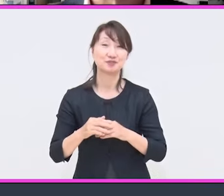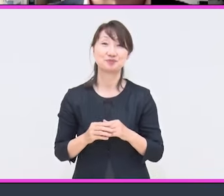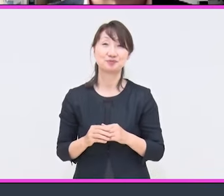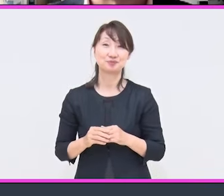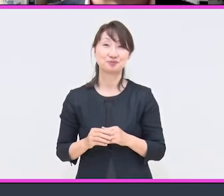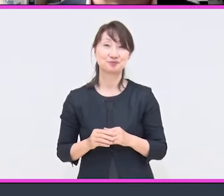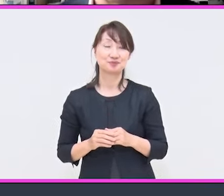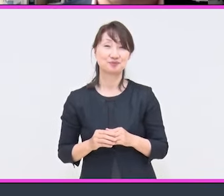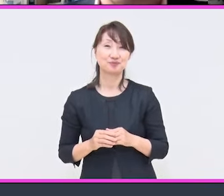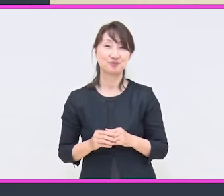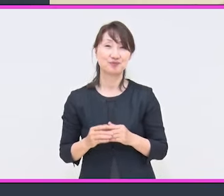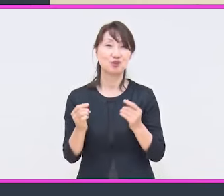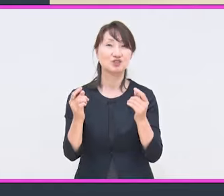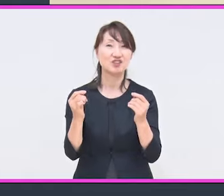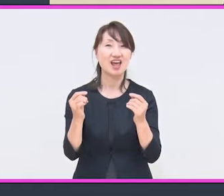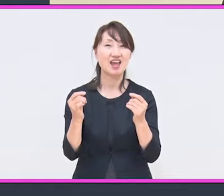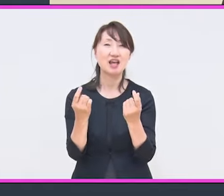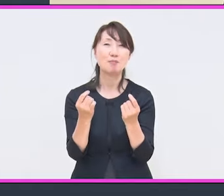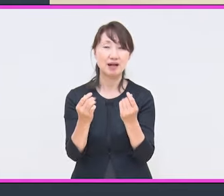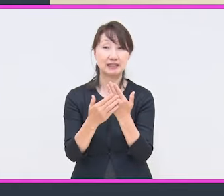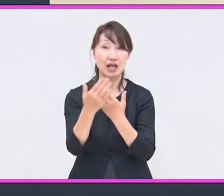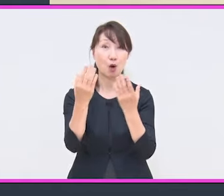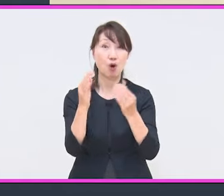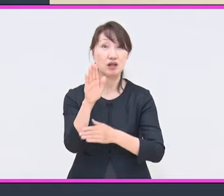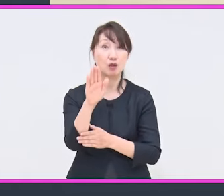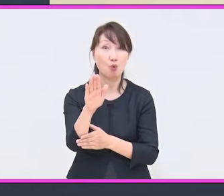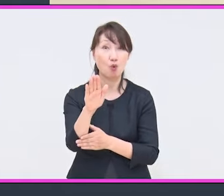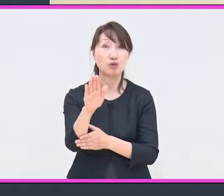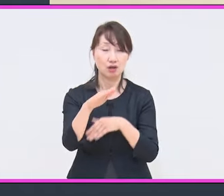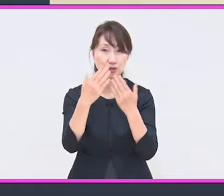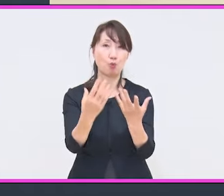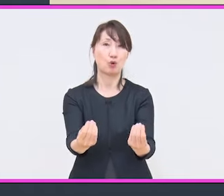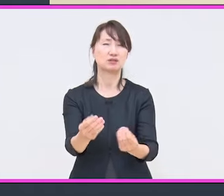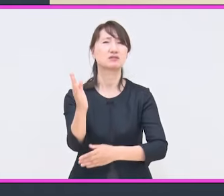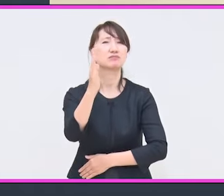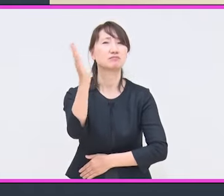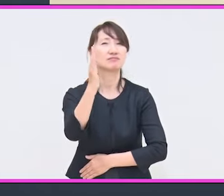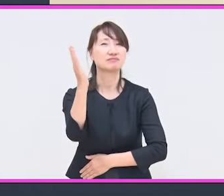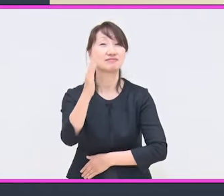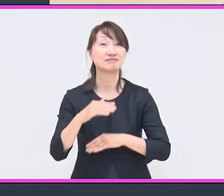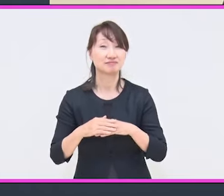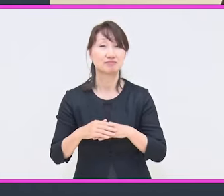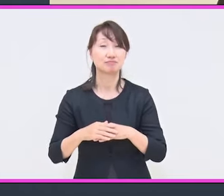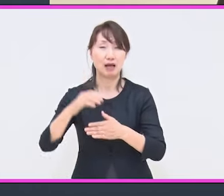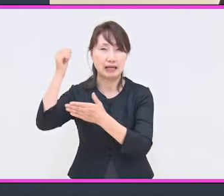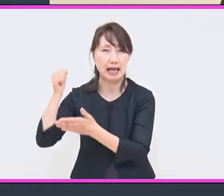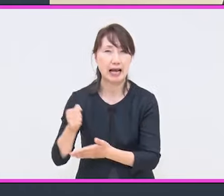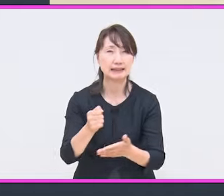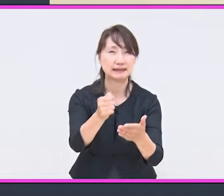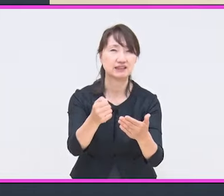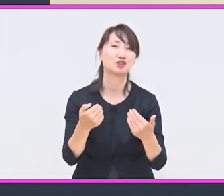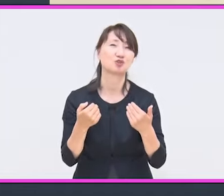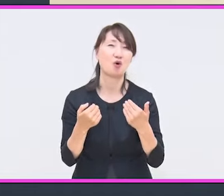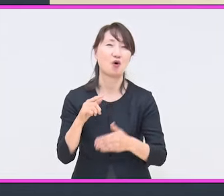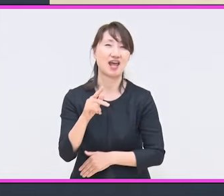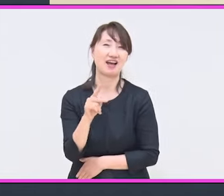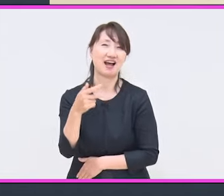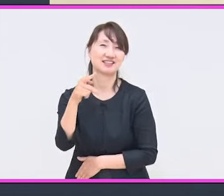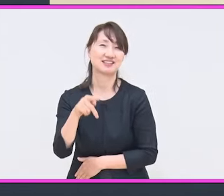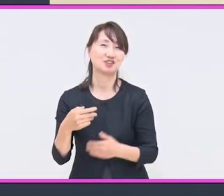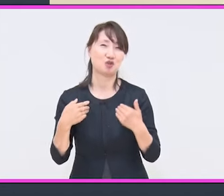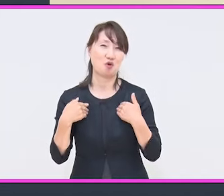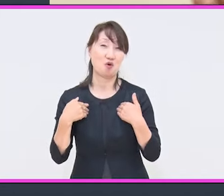たいと思います。 そうですね、やっぱり大会終わった後も、まあ、そこで終わりではなくやっぱりレガシーとしてあのこ